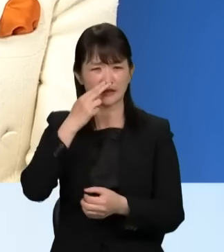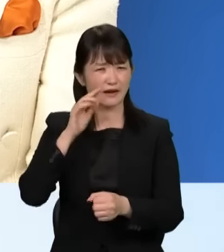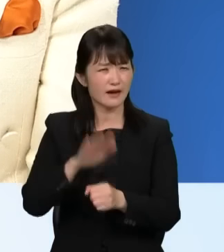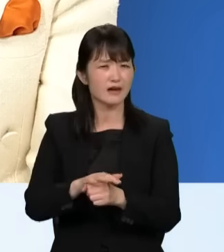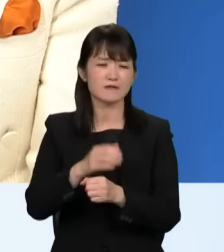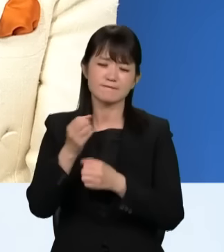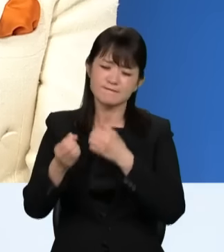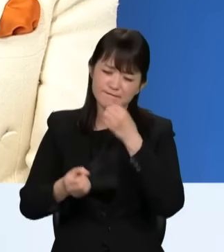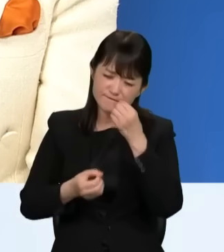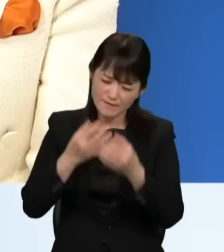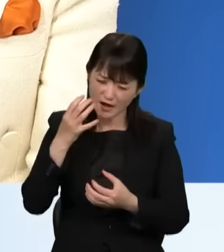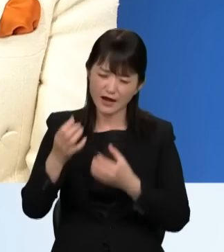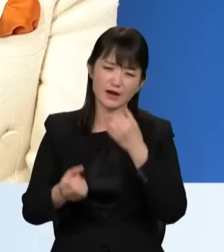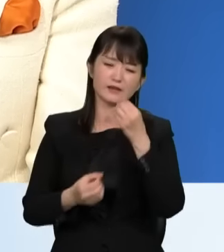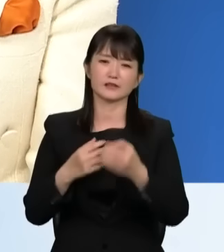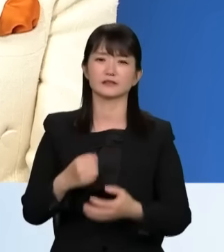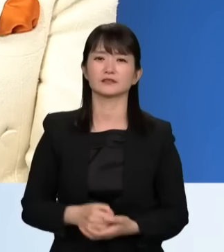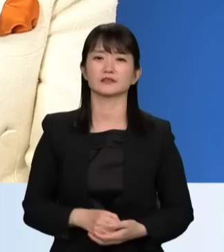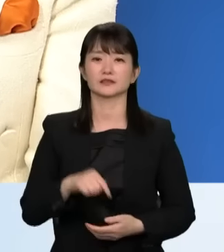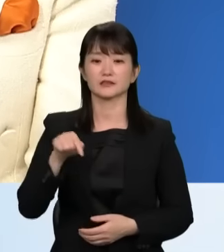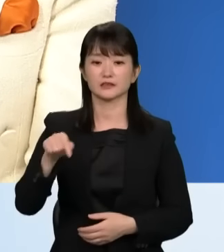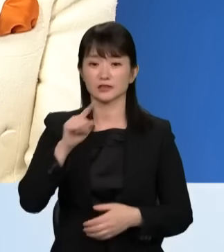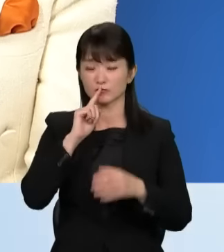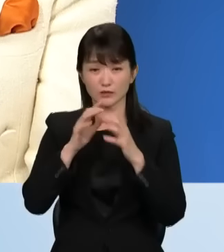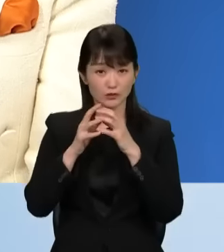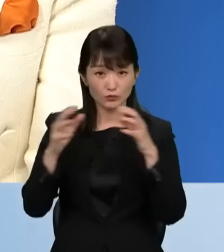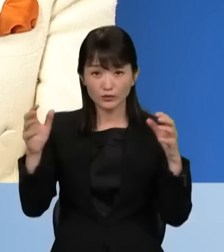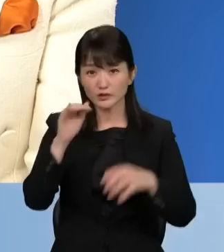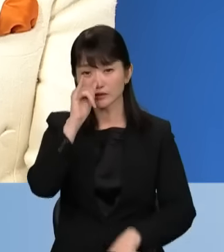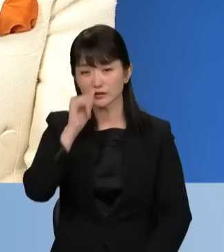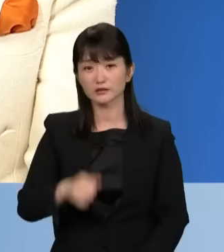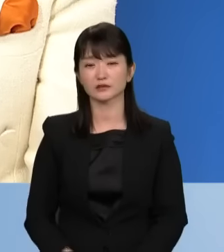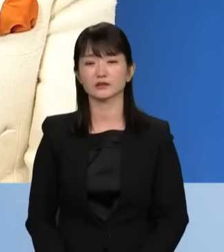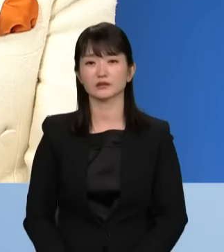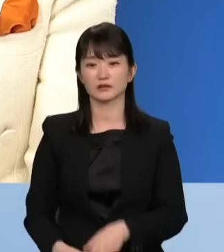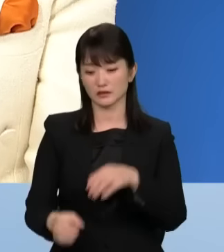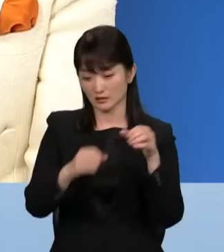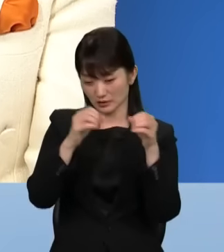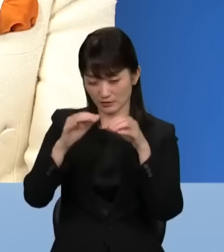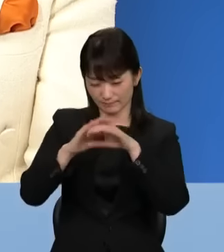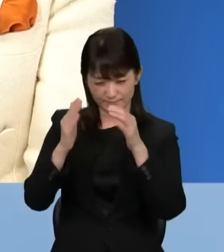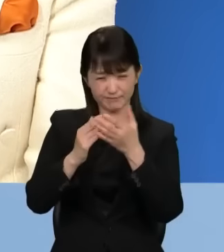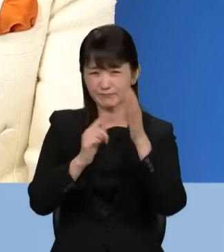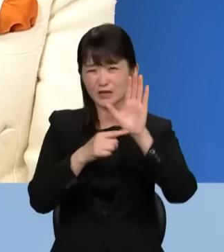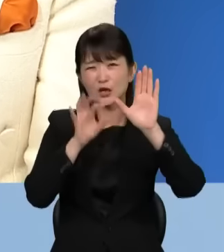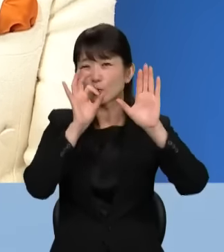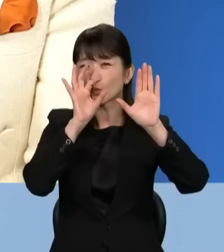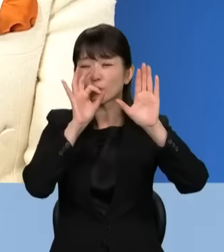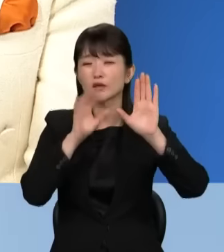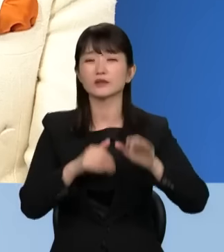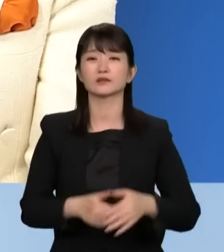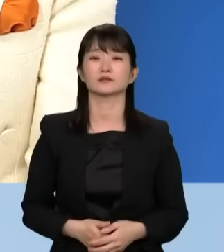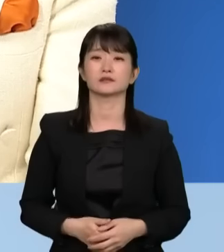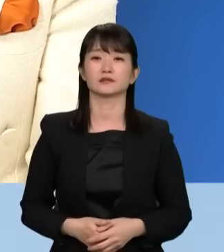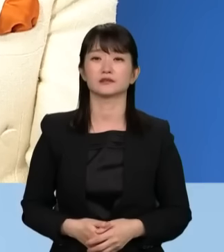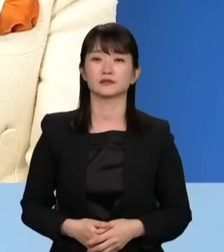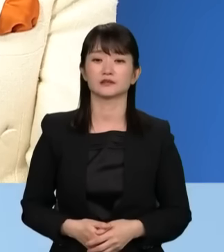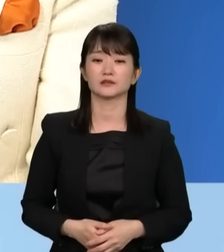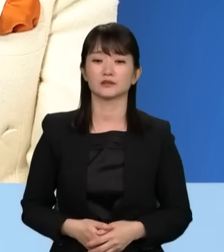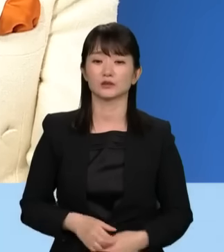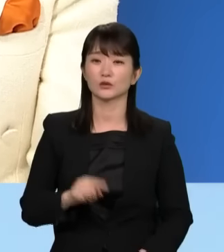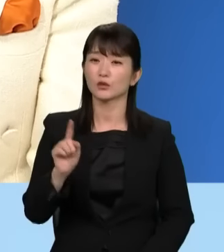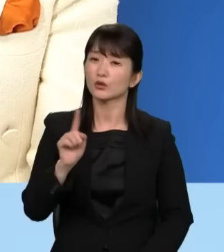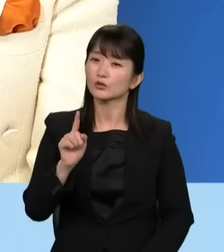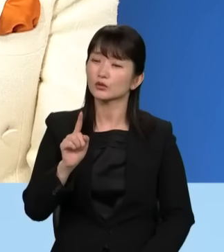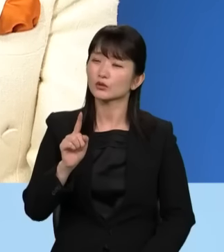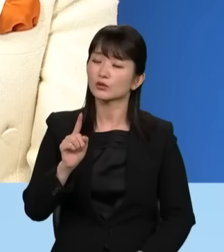토로했다 여사가 이렇게 알려지면서이 부분이 좀 논란이 됐었습니다 뭐 대화를 다 밝히실 수 없겠지만 어떤 부분 때문에 좀